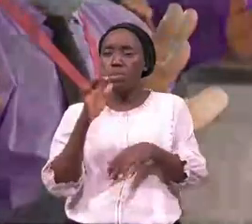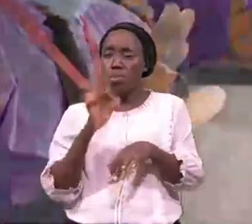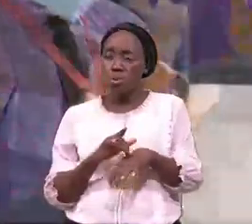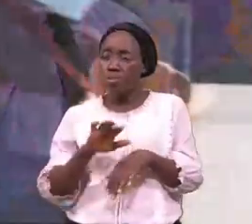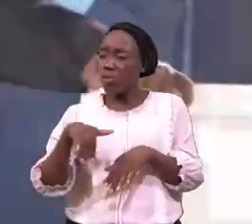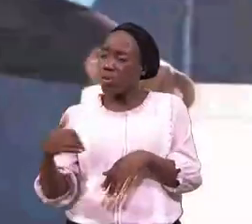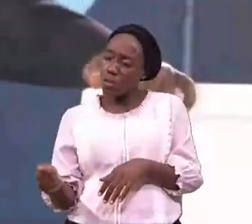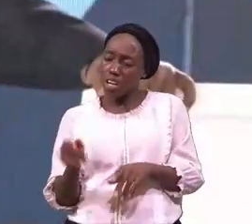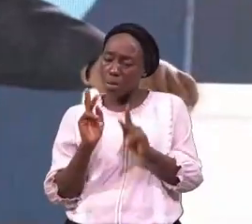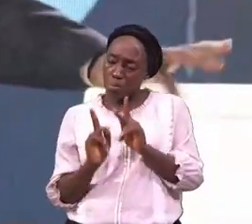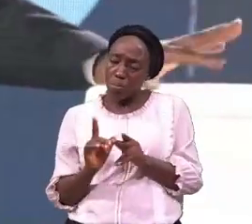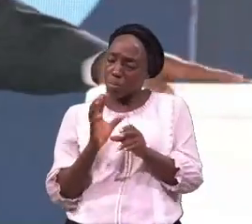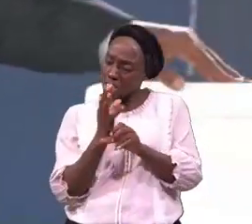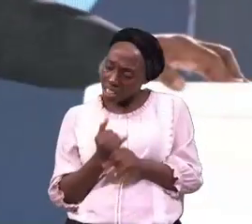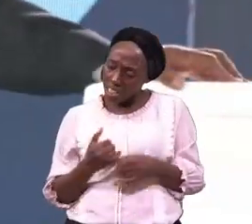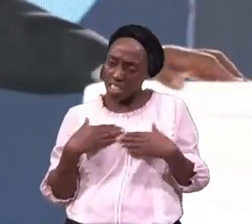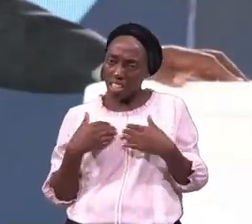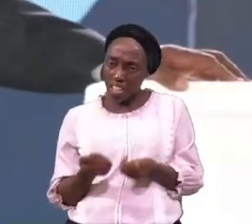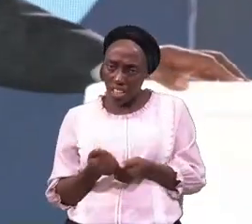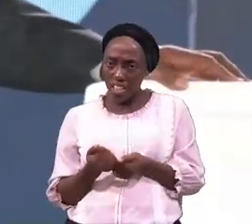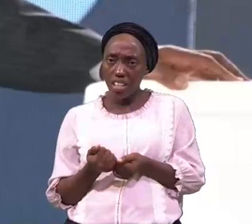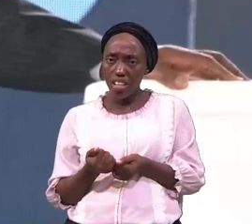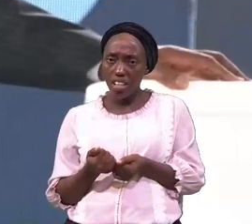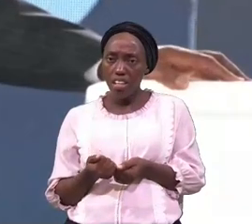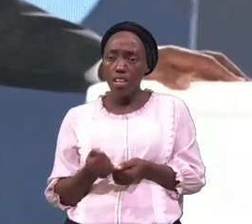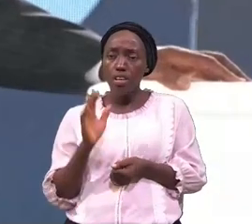Toi, tu touches les autres et ils sont guéris.